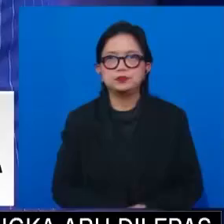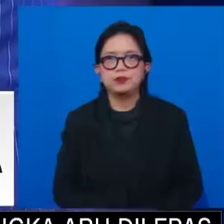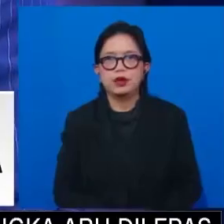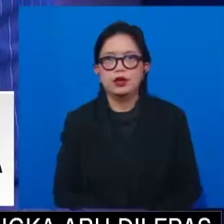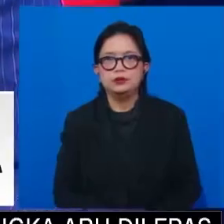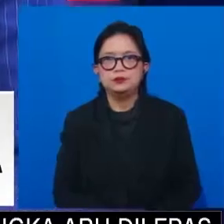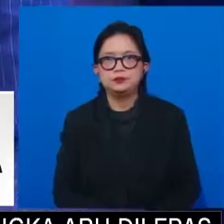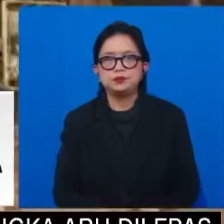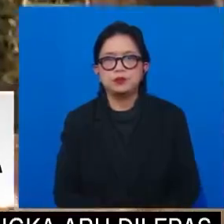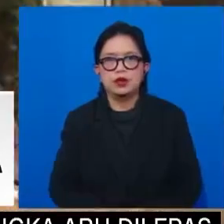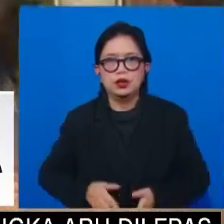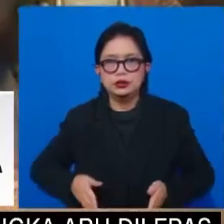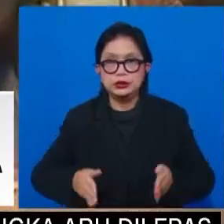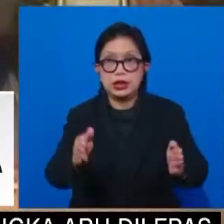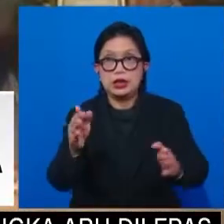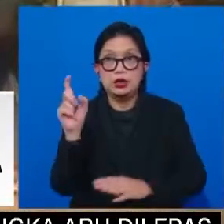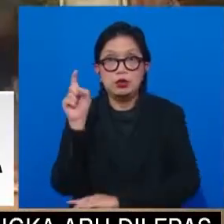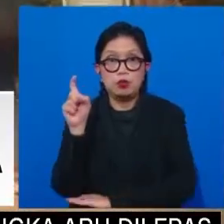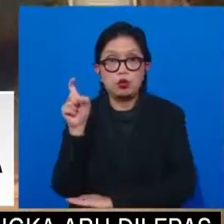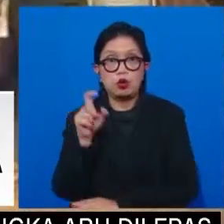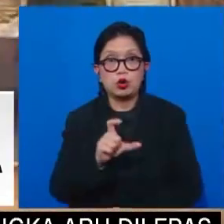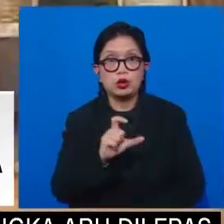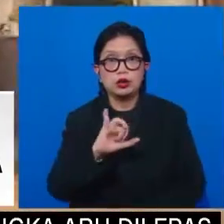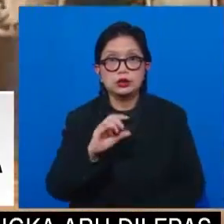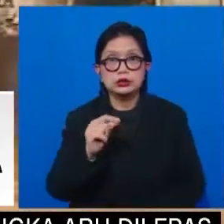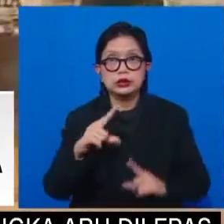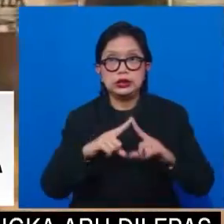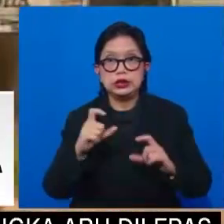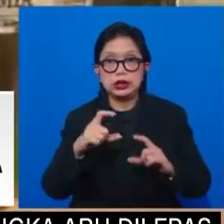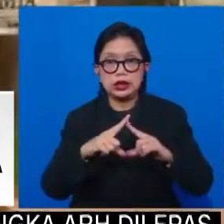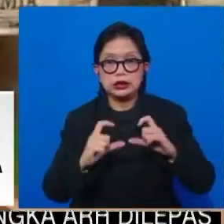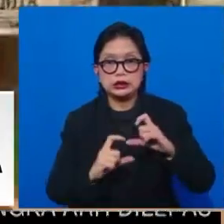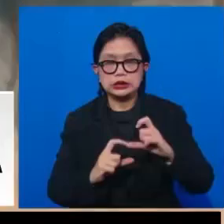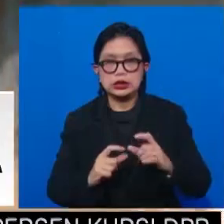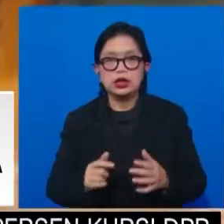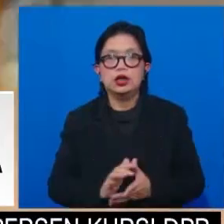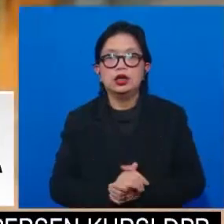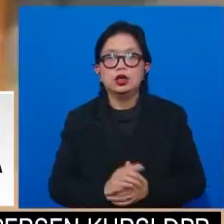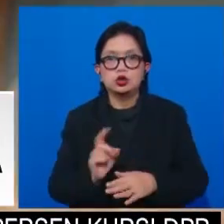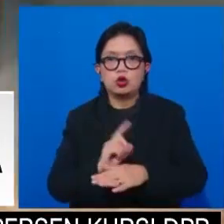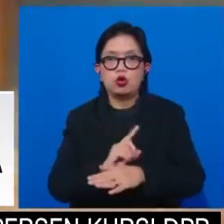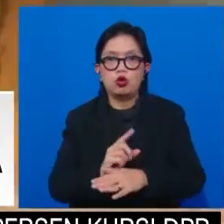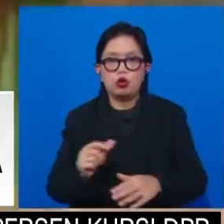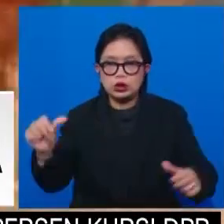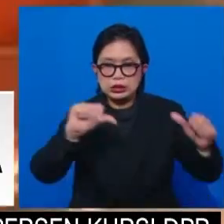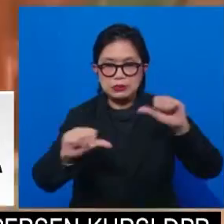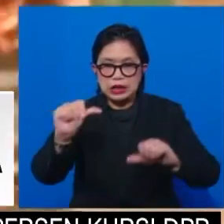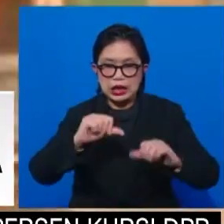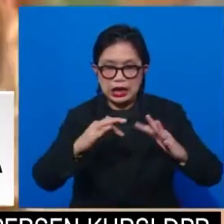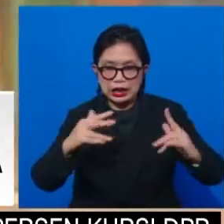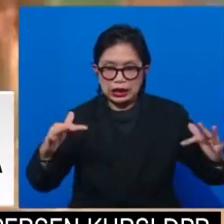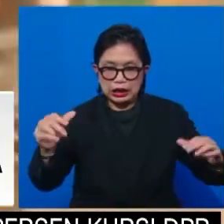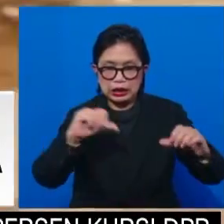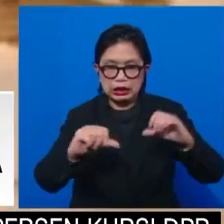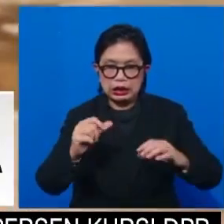di Jalan Raya Bogor, Ciracas, Jakarta Timur, sebuah toko penjualan bahan kimia Sabtu sore juga ludes terbakar. Banyaknya cairan kimia yang mudah terbakar